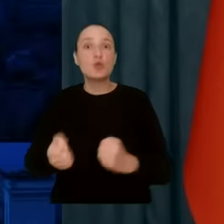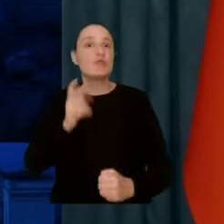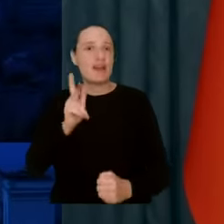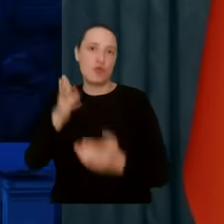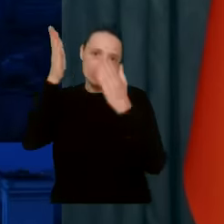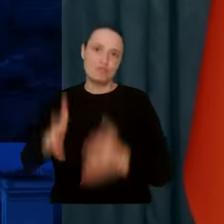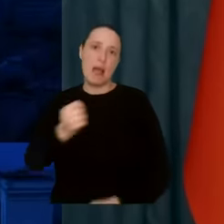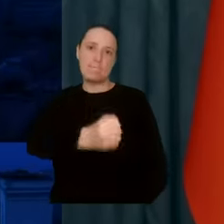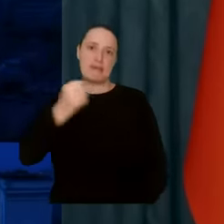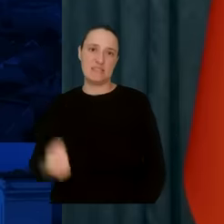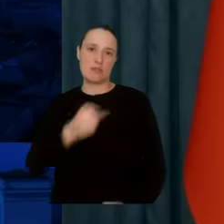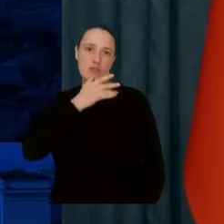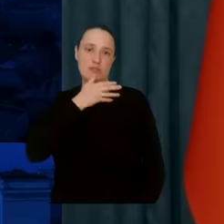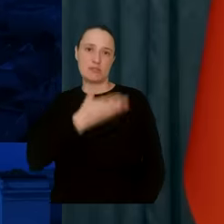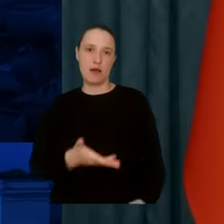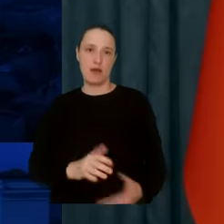utrudnia.